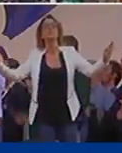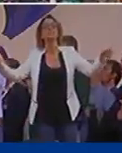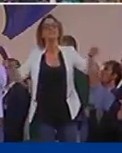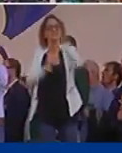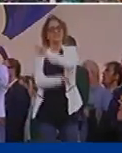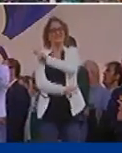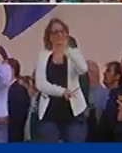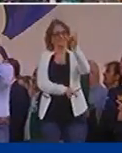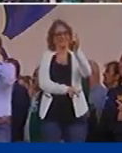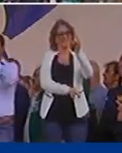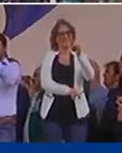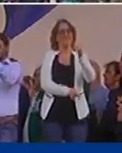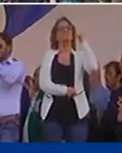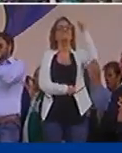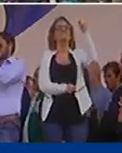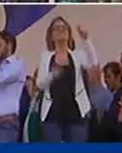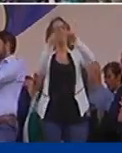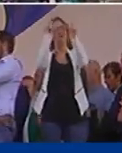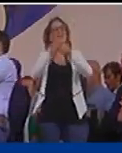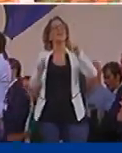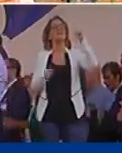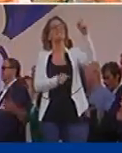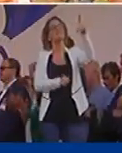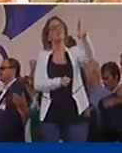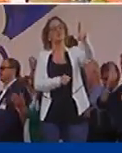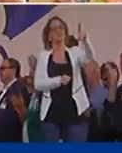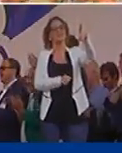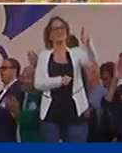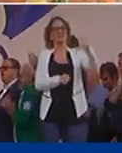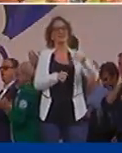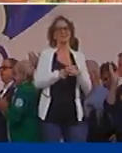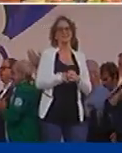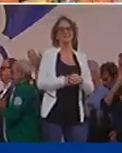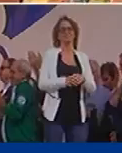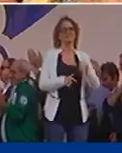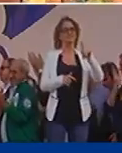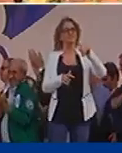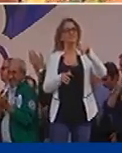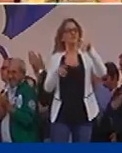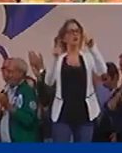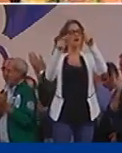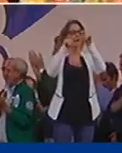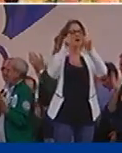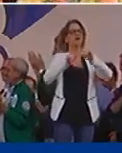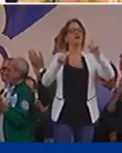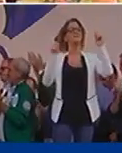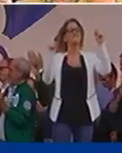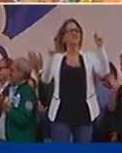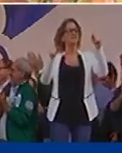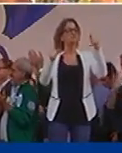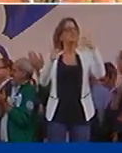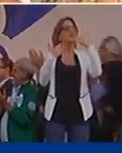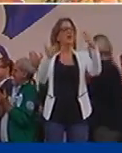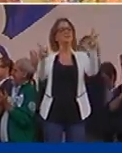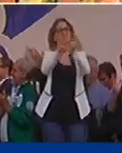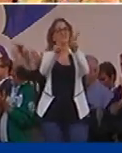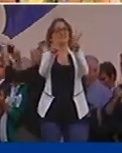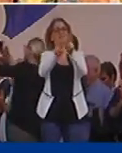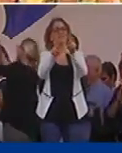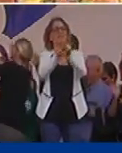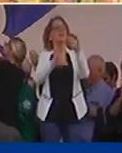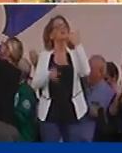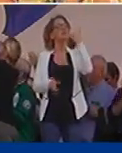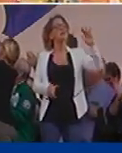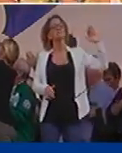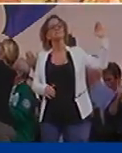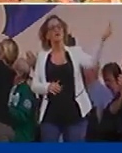Sì. Viva la Lega, viva Pontida e andiamo a vincere. Grazie fratelli, grazie